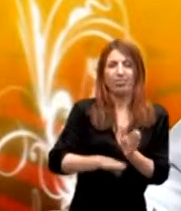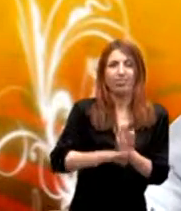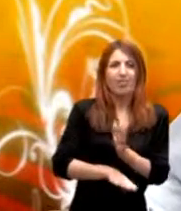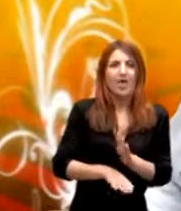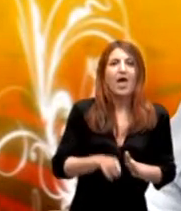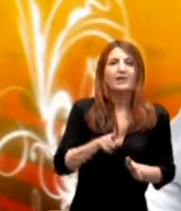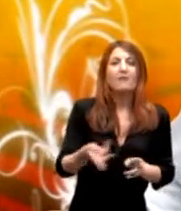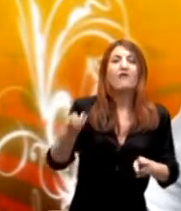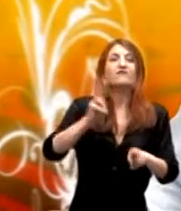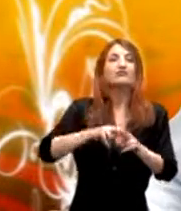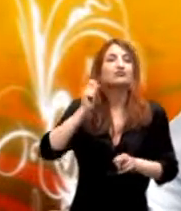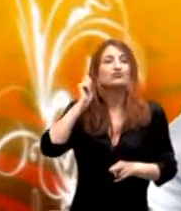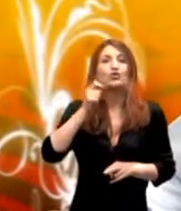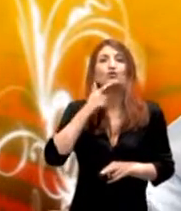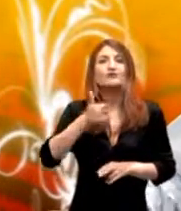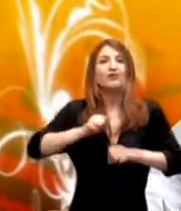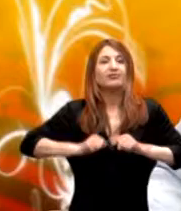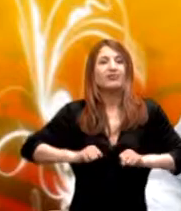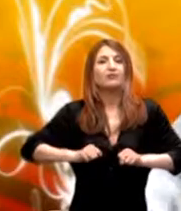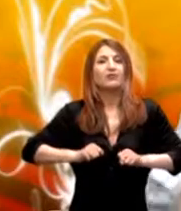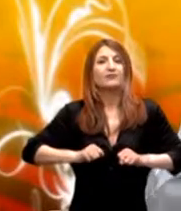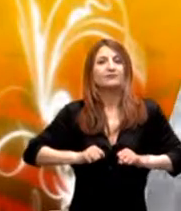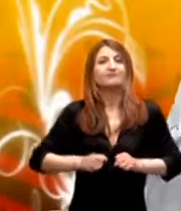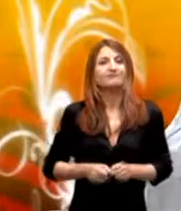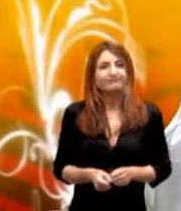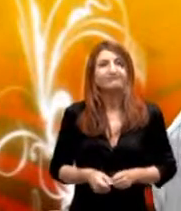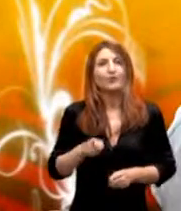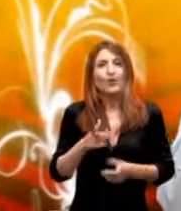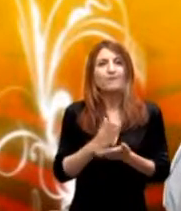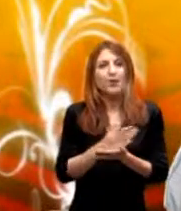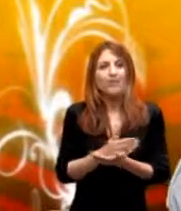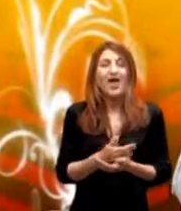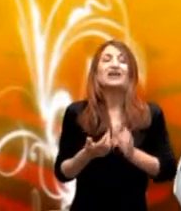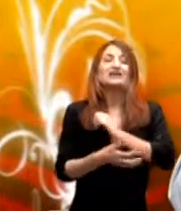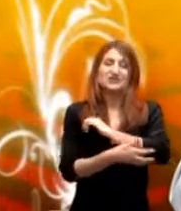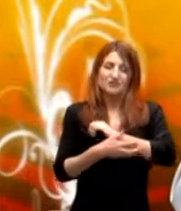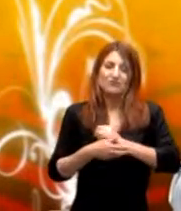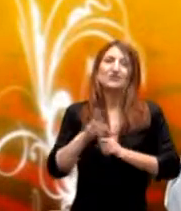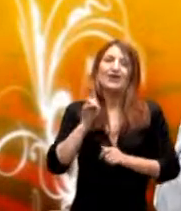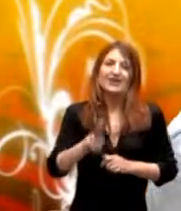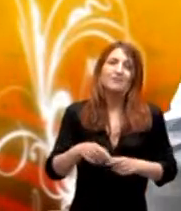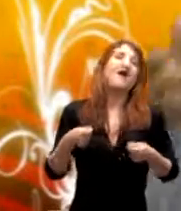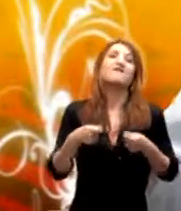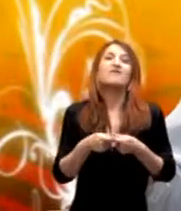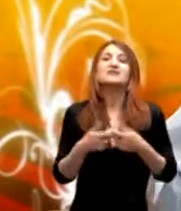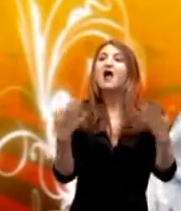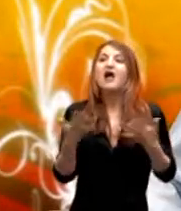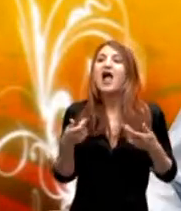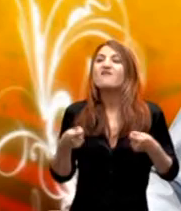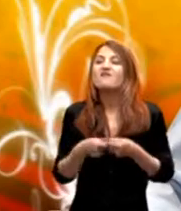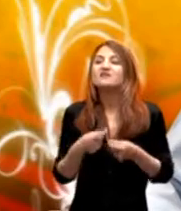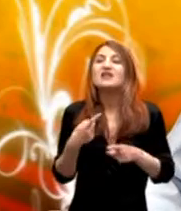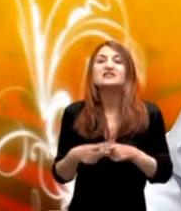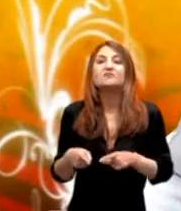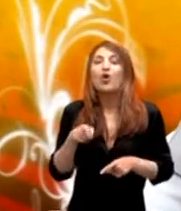više debelih žena. To je uglavnom pravilo. Prema tome siromaštvo ima veze. Kakve veze? Vjerojatno zato